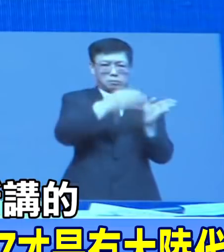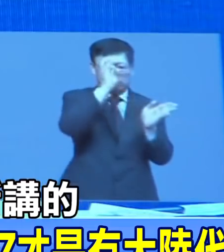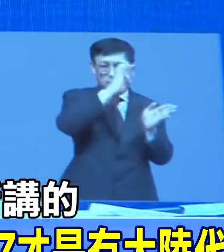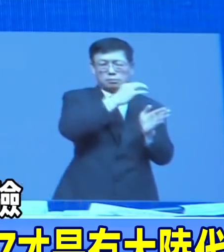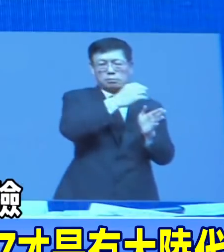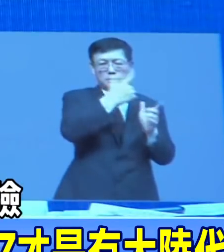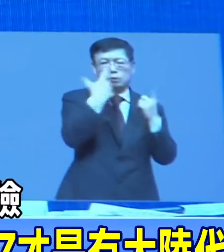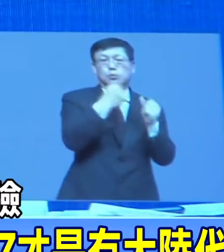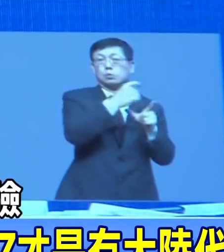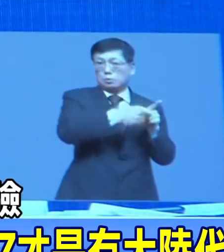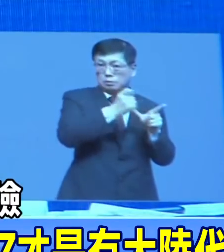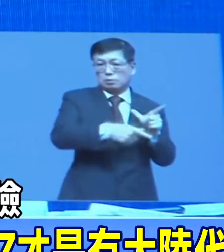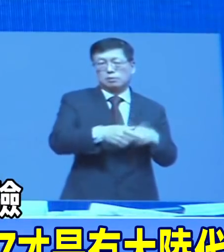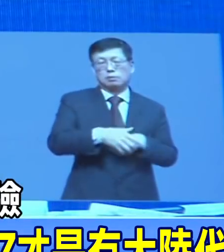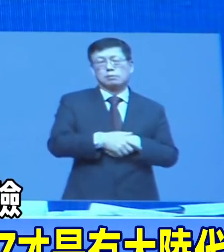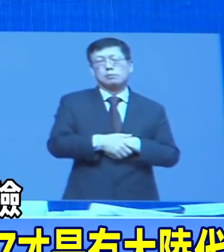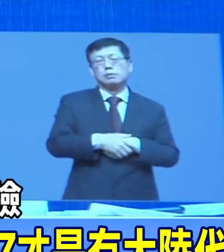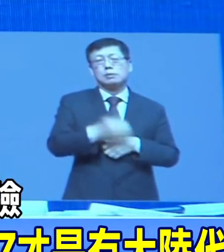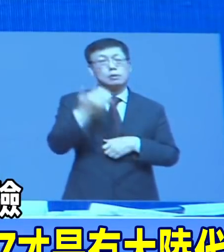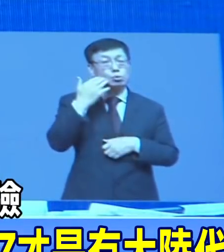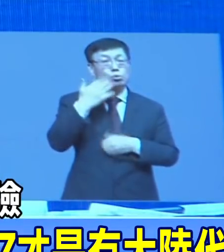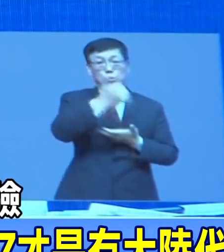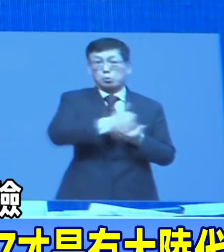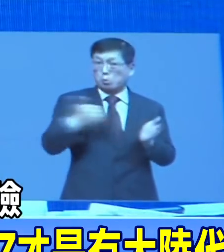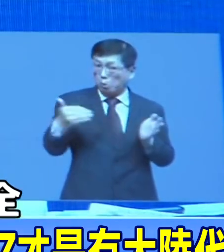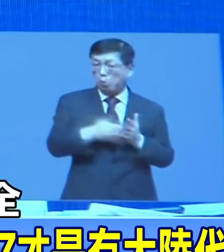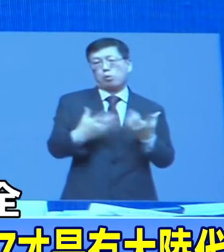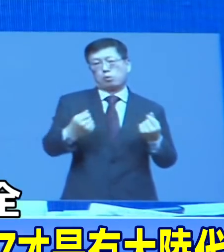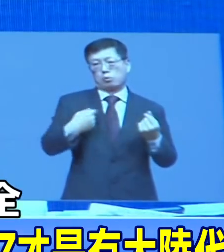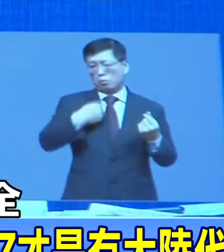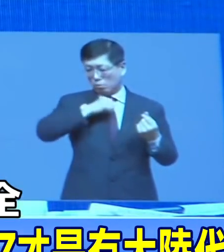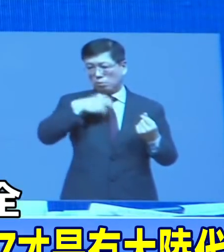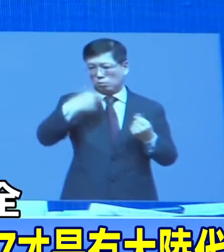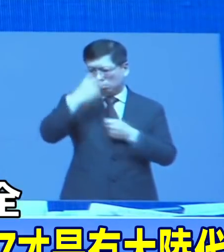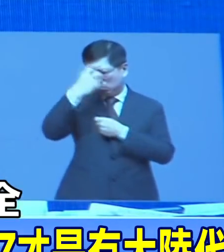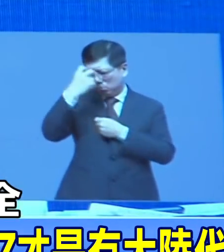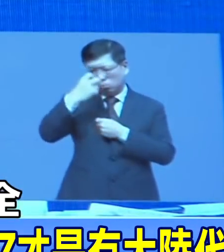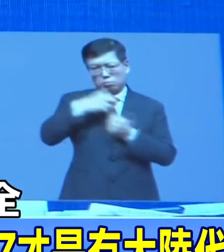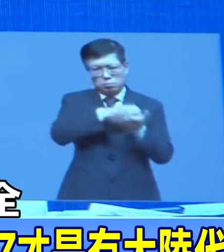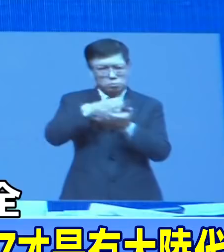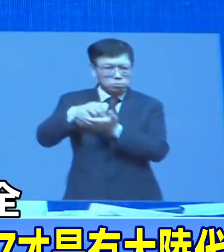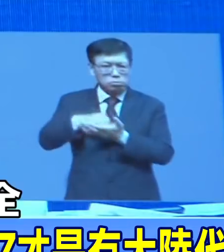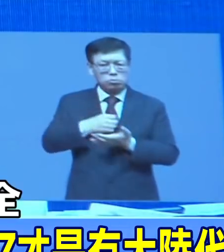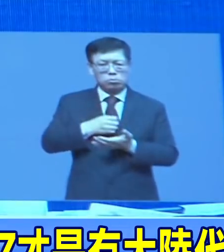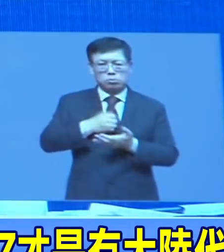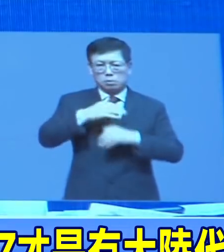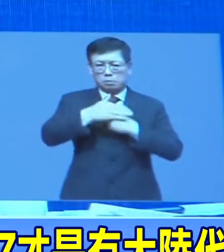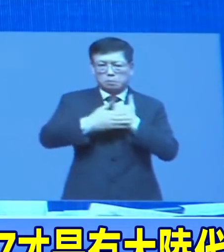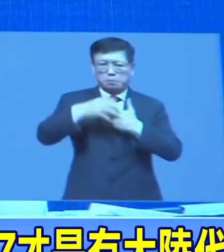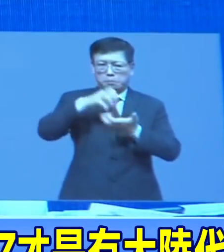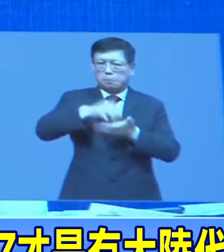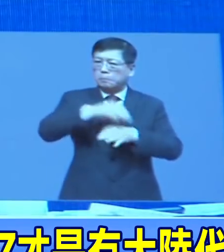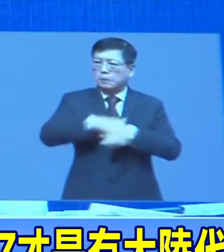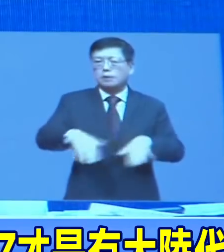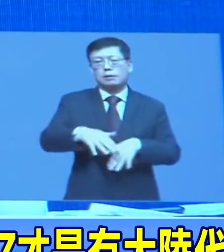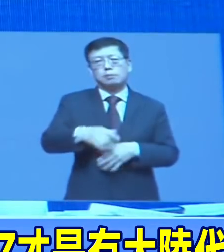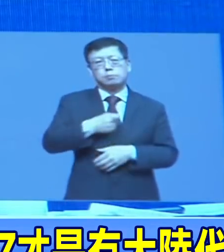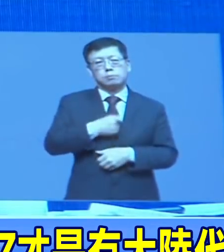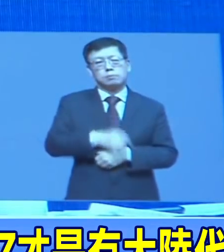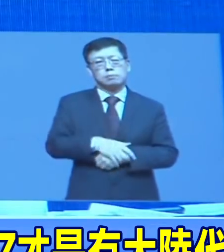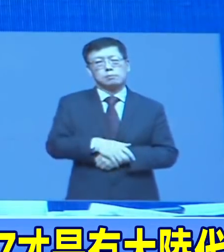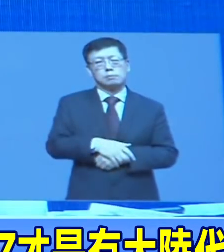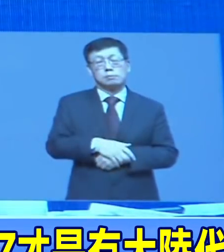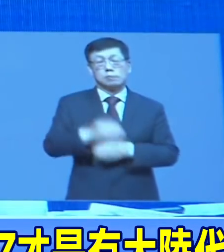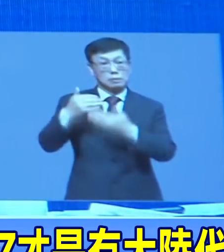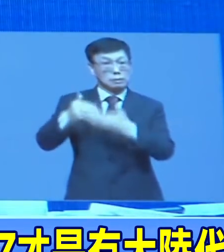所讲的，也要依法进行严格的检验，来确保疫苗的品质跟安全。那中